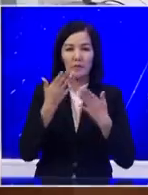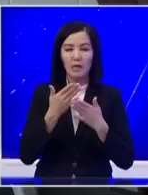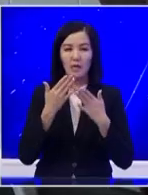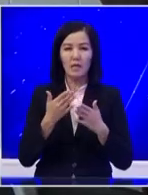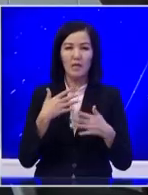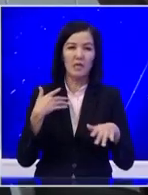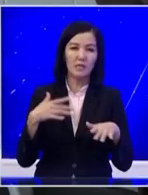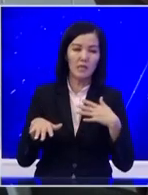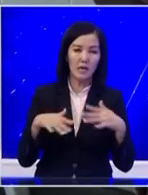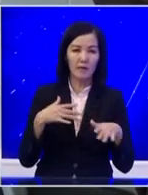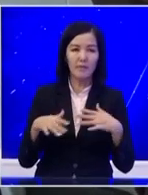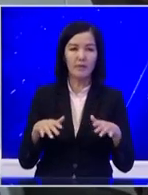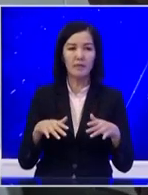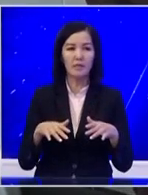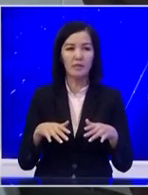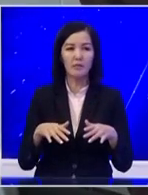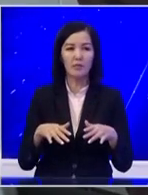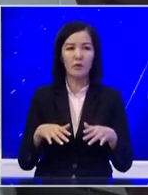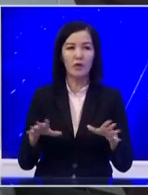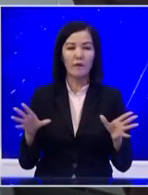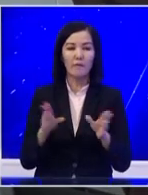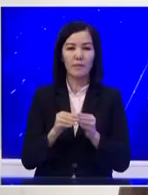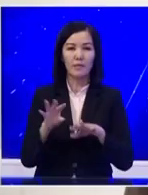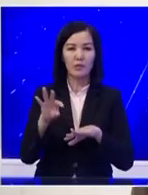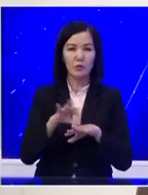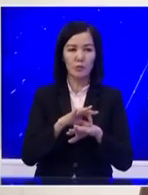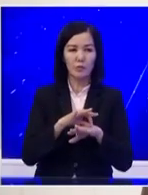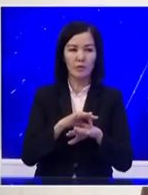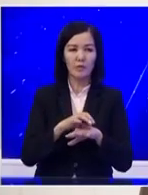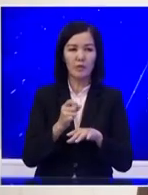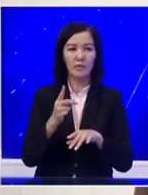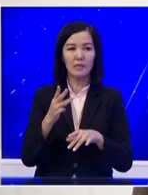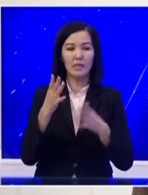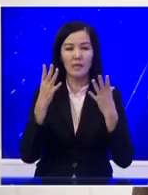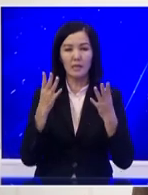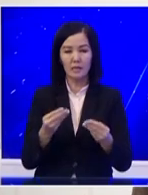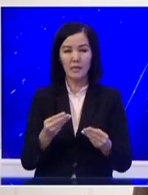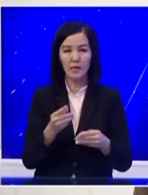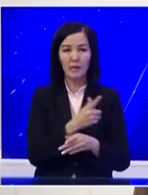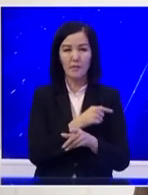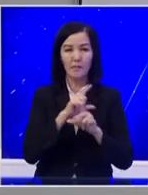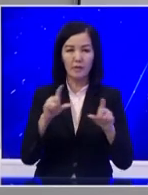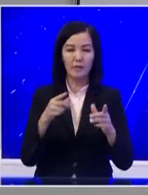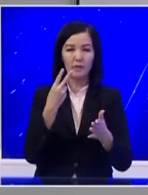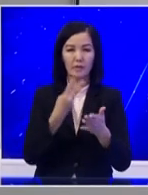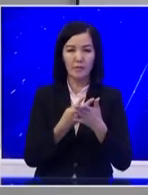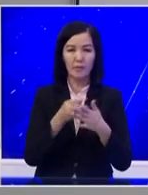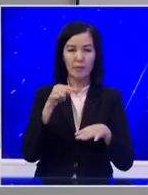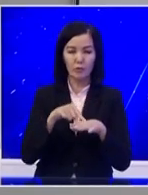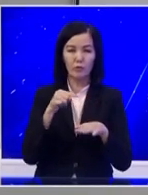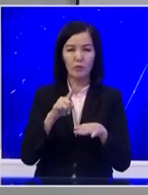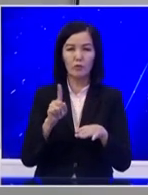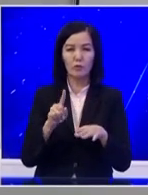постоянная слабость. Эти симптомы мучили супружескую пару на протяжении нескольких дней. Только попав в больницу, они ощутили всю серьезность